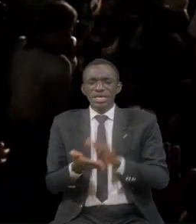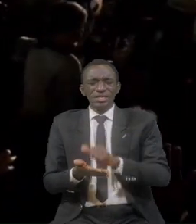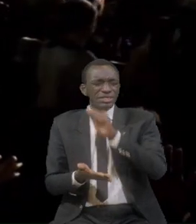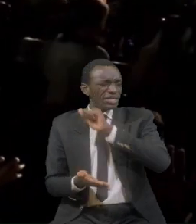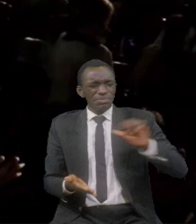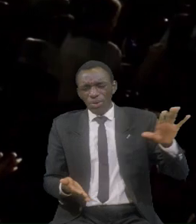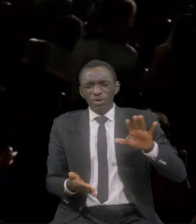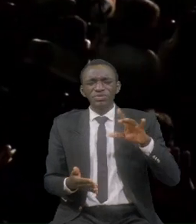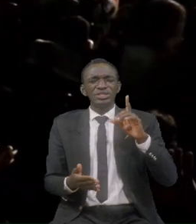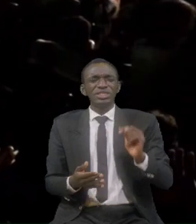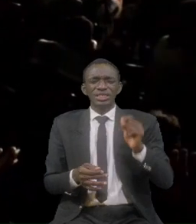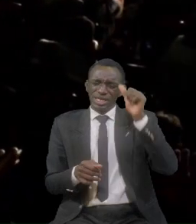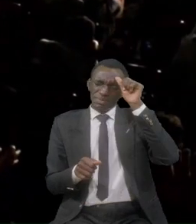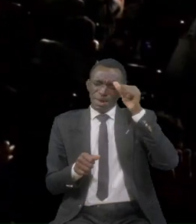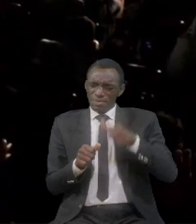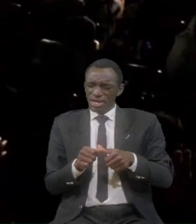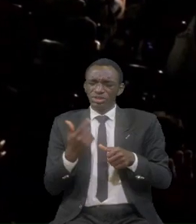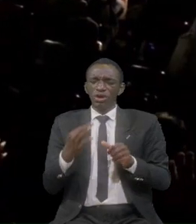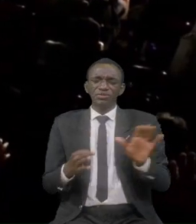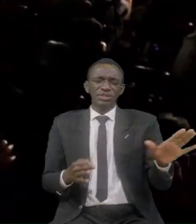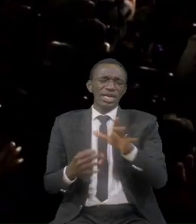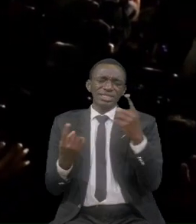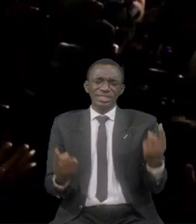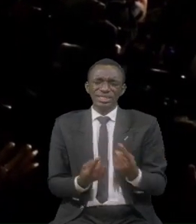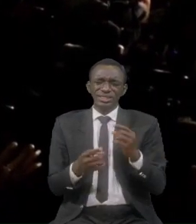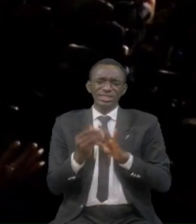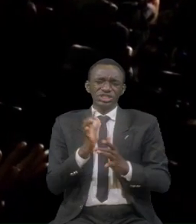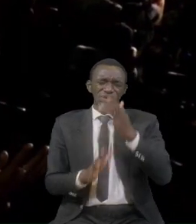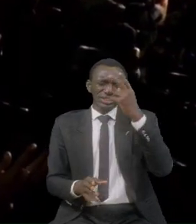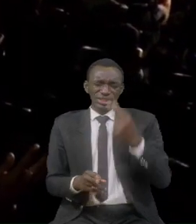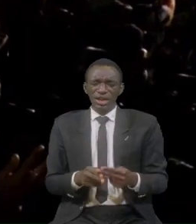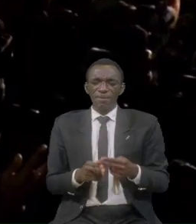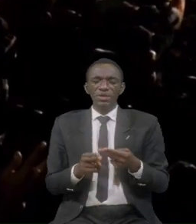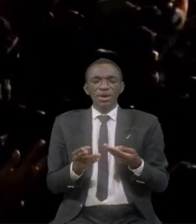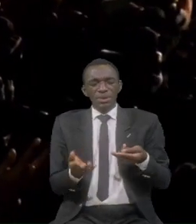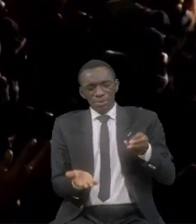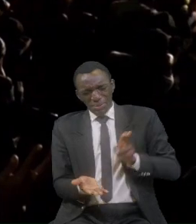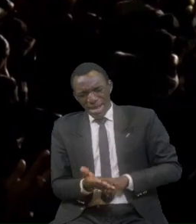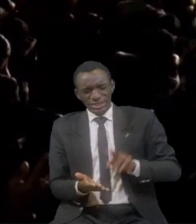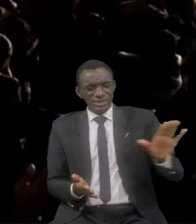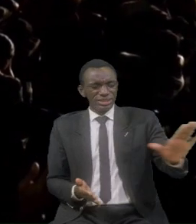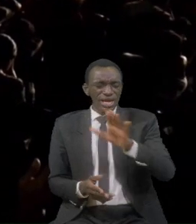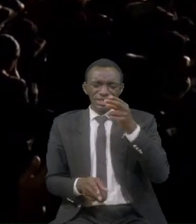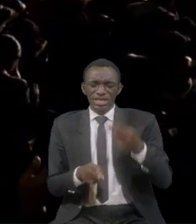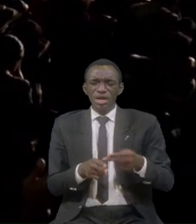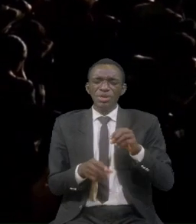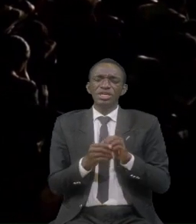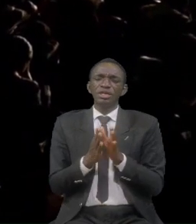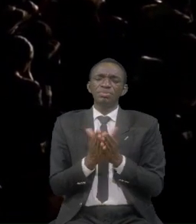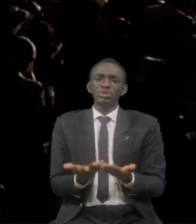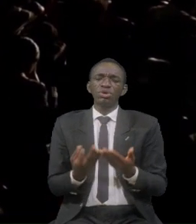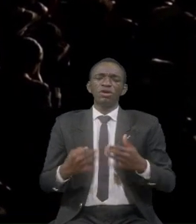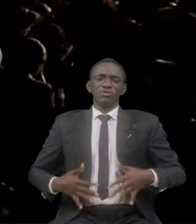ang pagginumdum sa mga sala. Write their names in the book of life. Ilista ang ilang pangalan sa libro ng inabuhi. Change